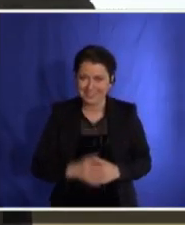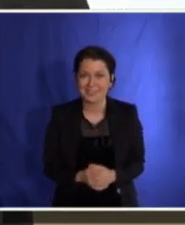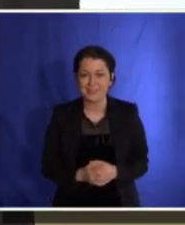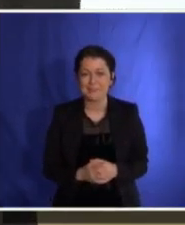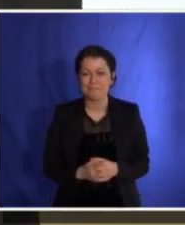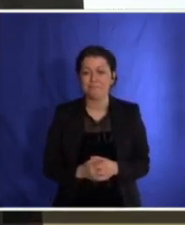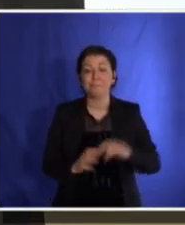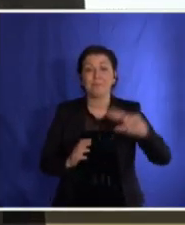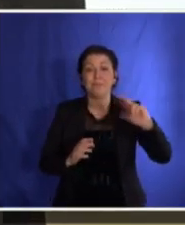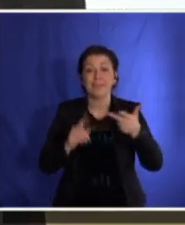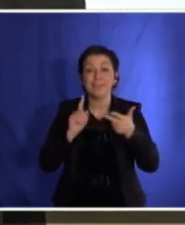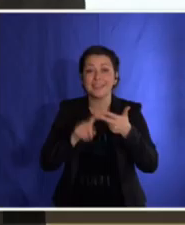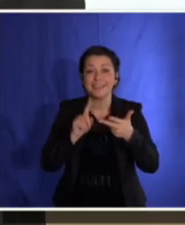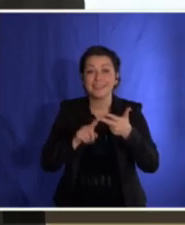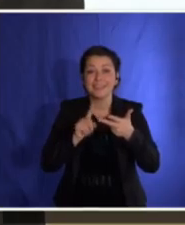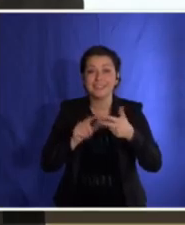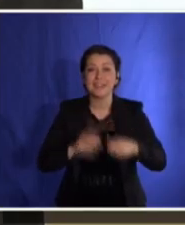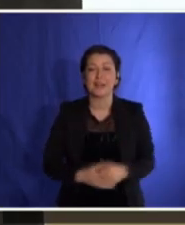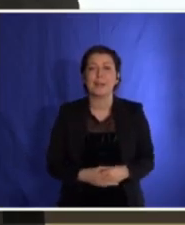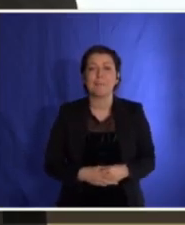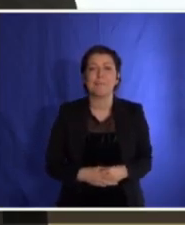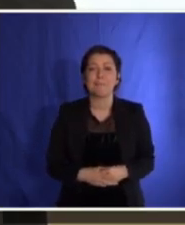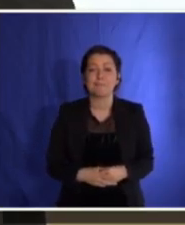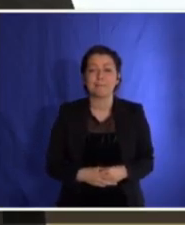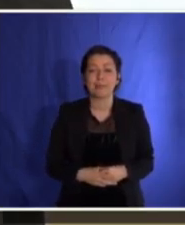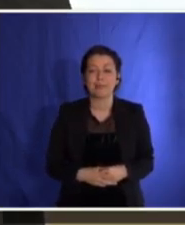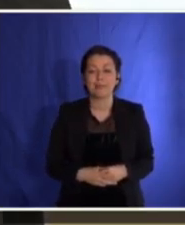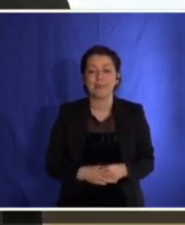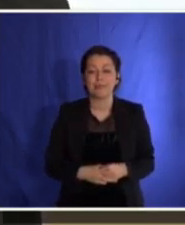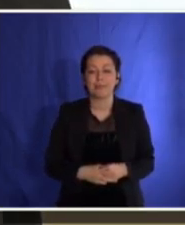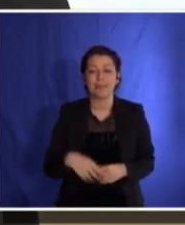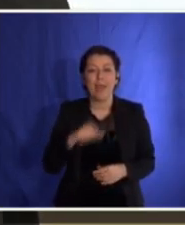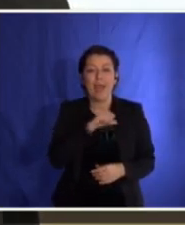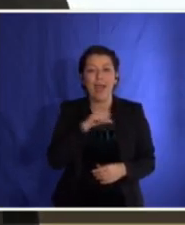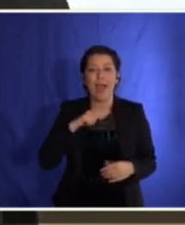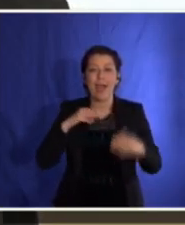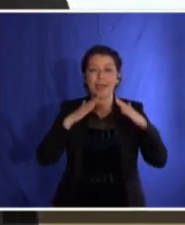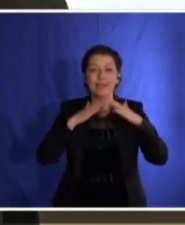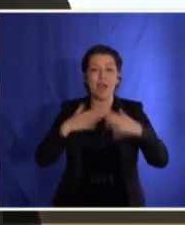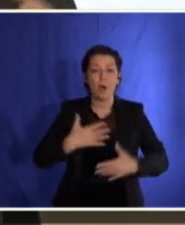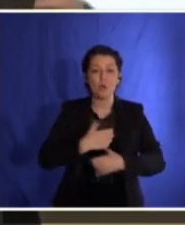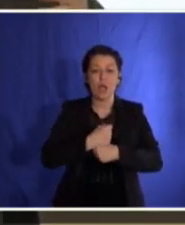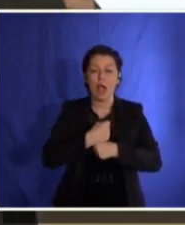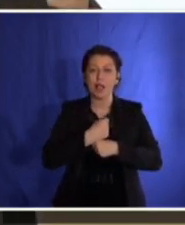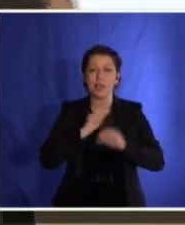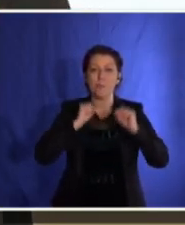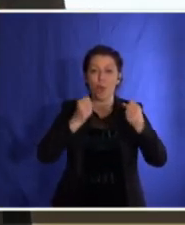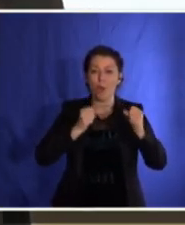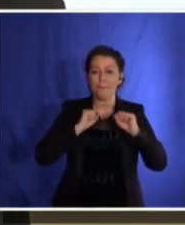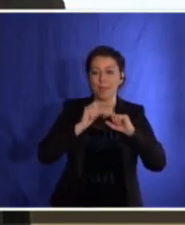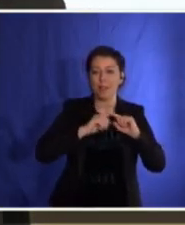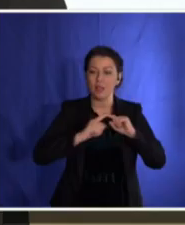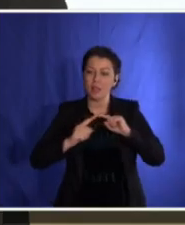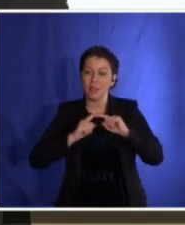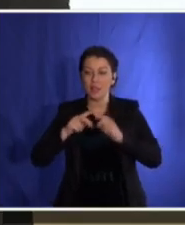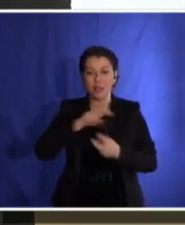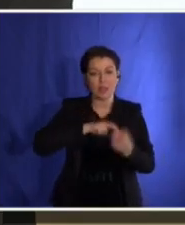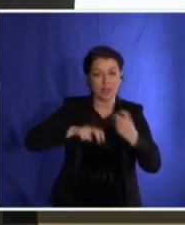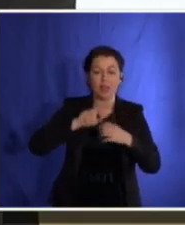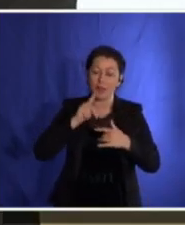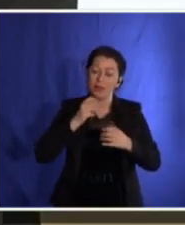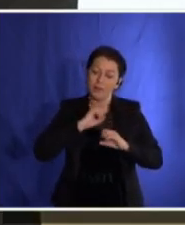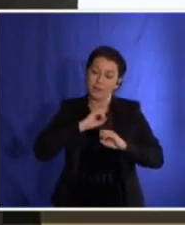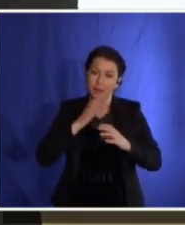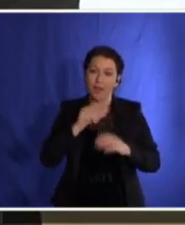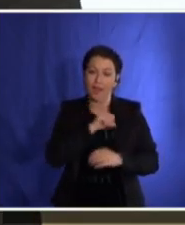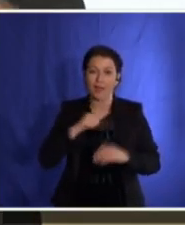Dritte Sache, die Mobilität im eigenen Haushalt. Und gerade im eigenen Haushalt passieren die meisten